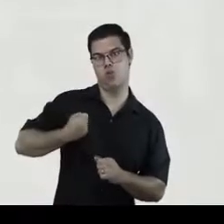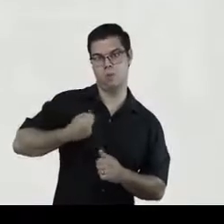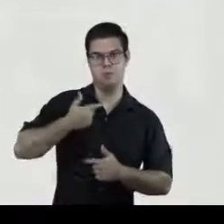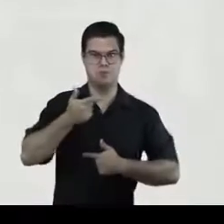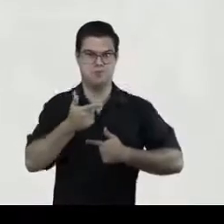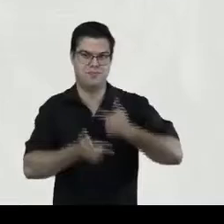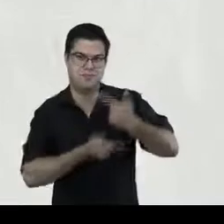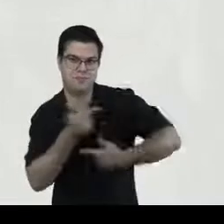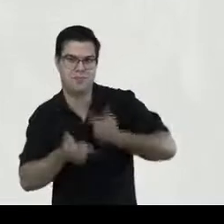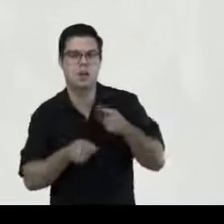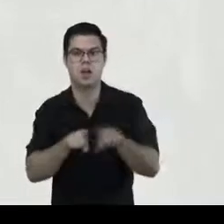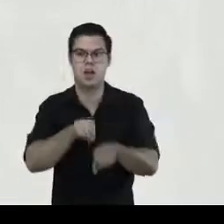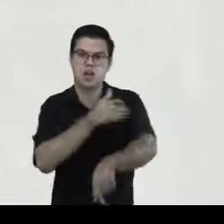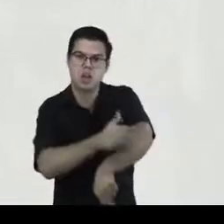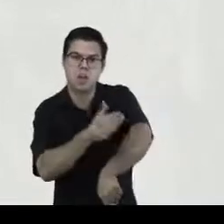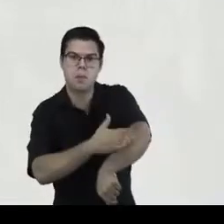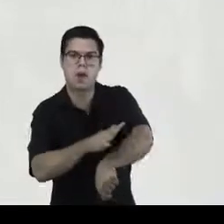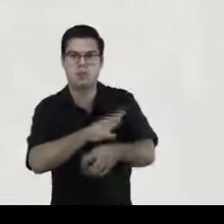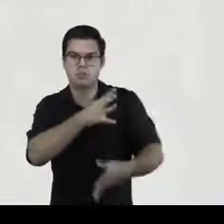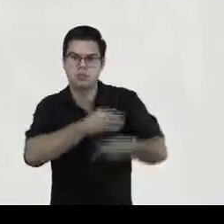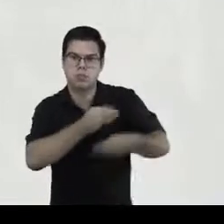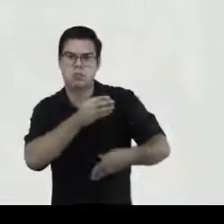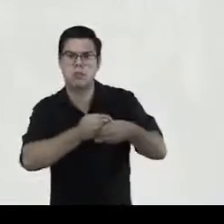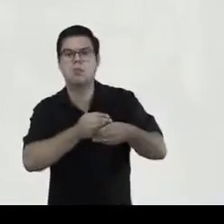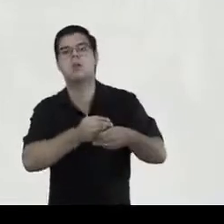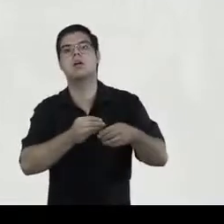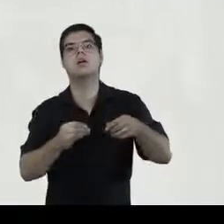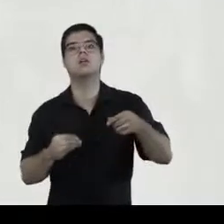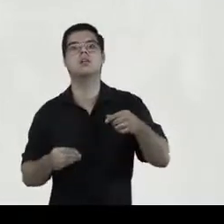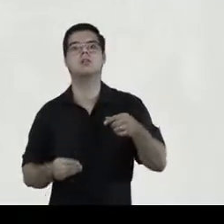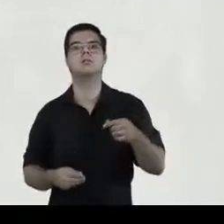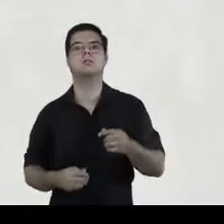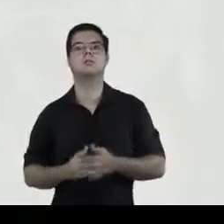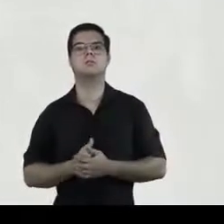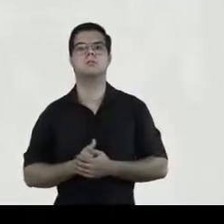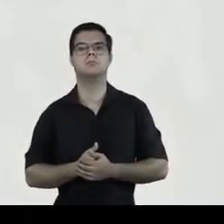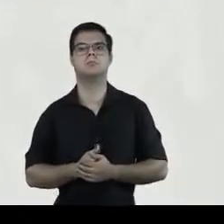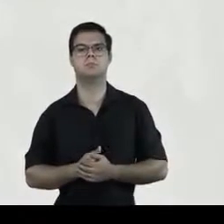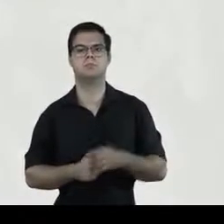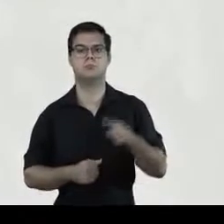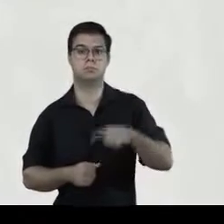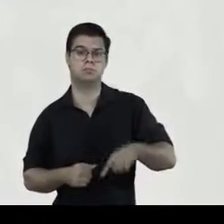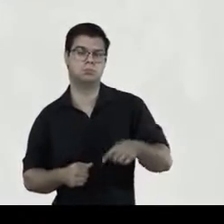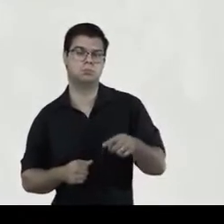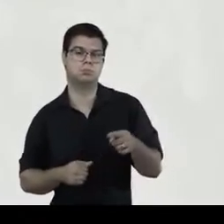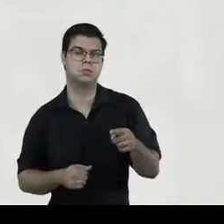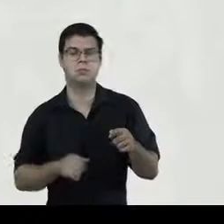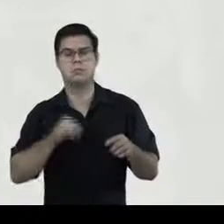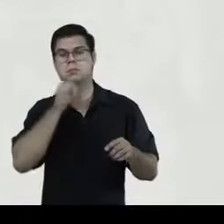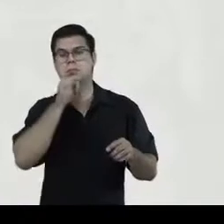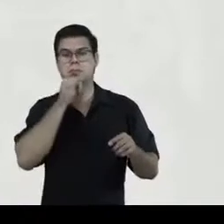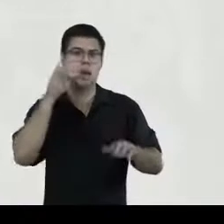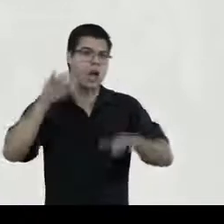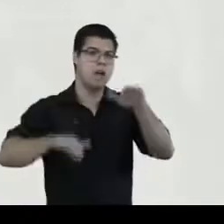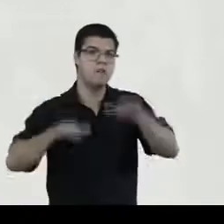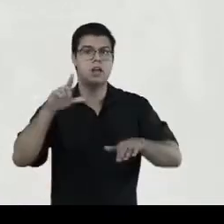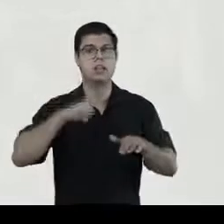in den Fällen, in denen wir nur sehr wenig Bilder zur Verfügung haben, generieren wir sogenanntes